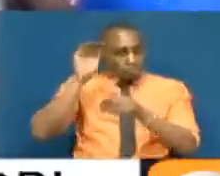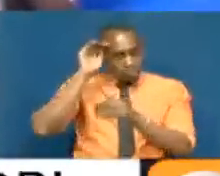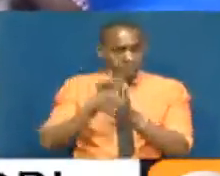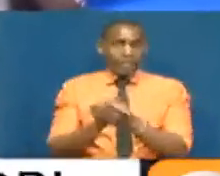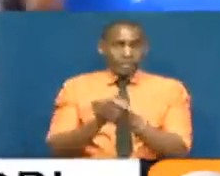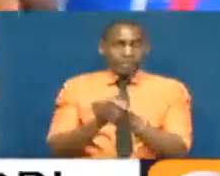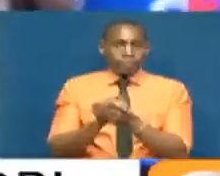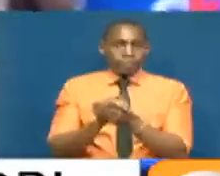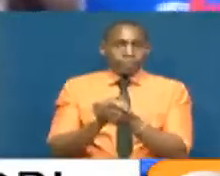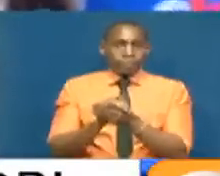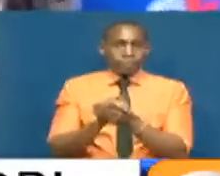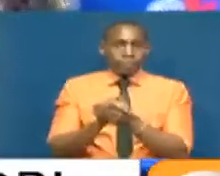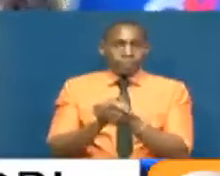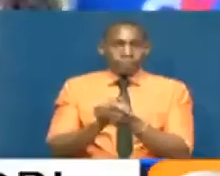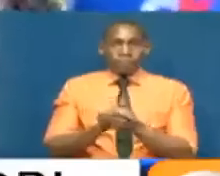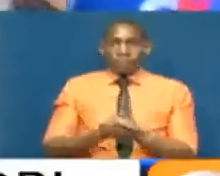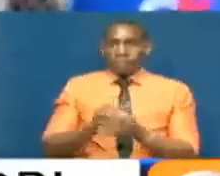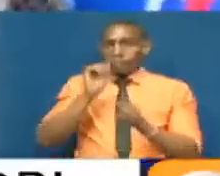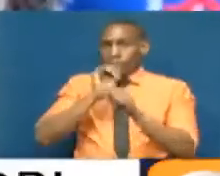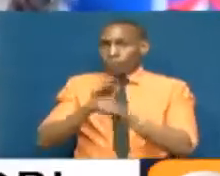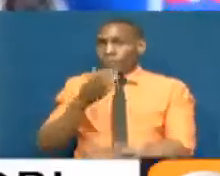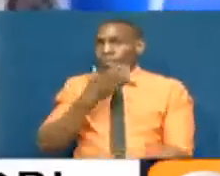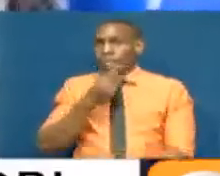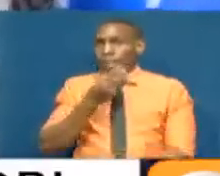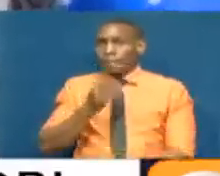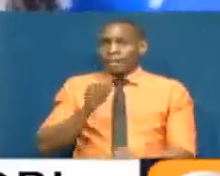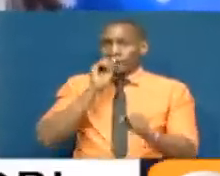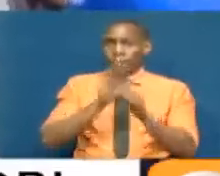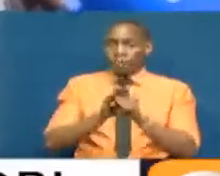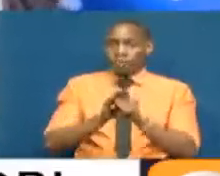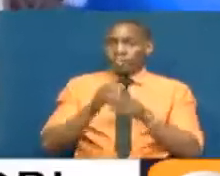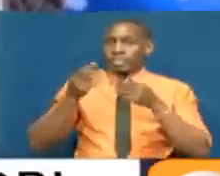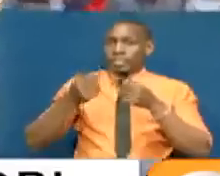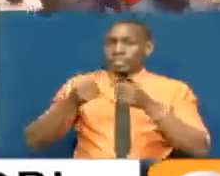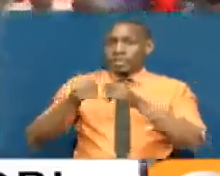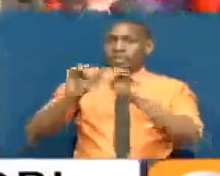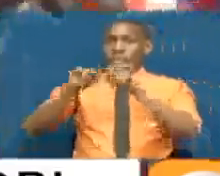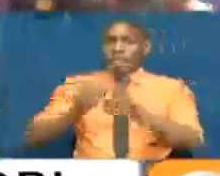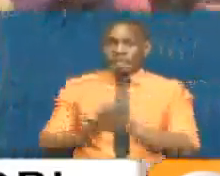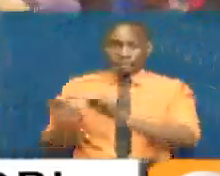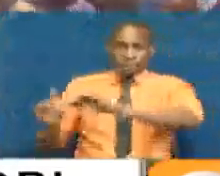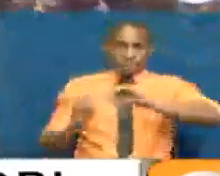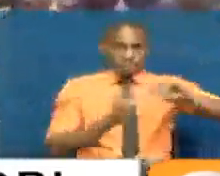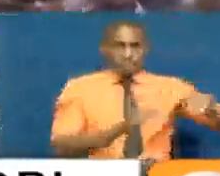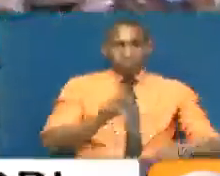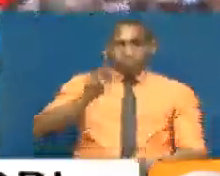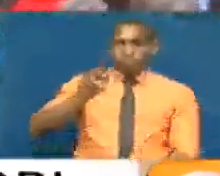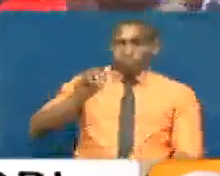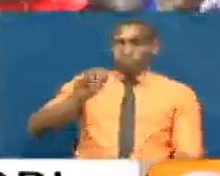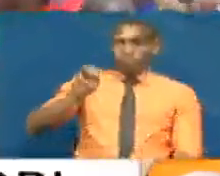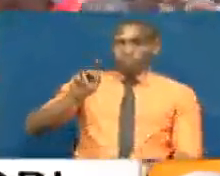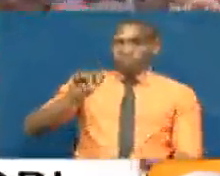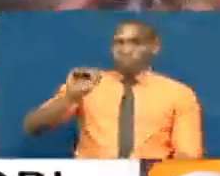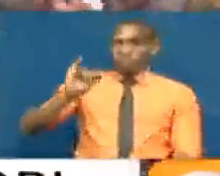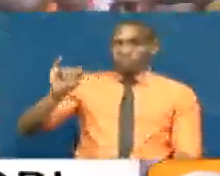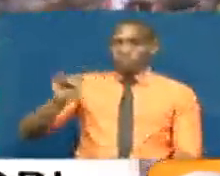amini. Ahadi za baba ni ahadi za kutimika. In Kamukunji, Odinga told traders